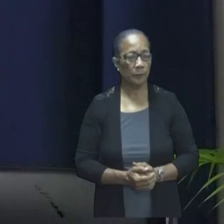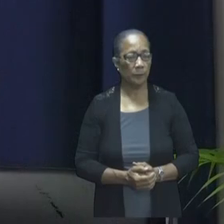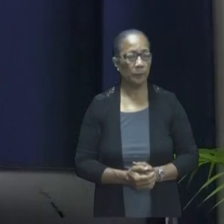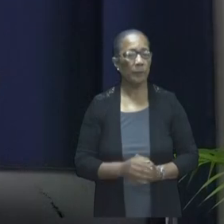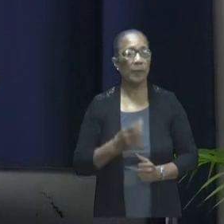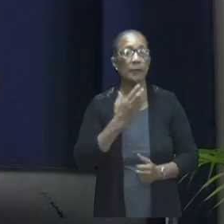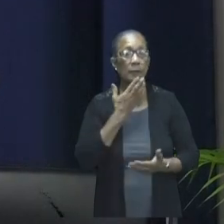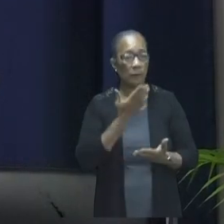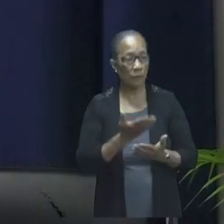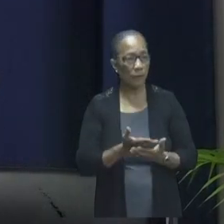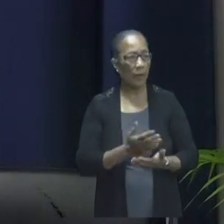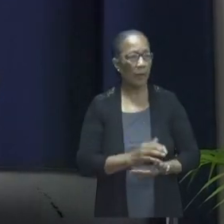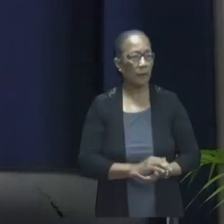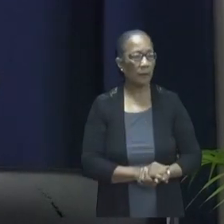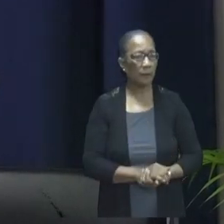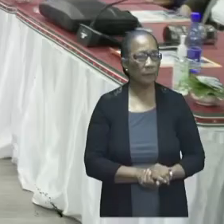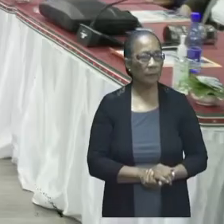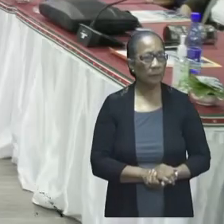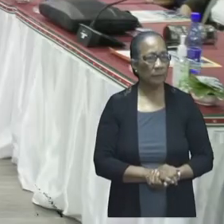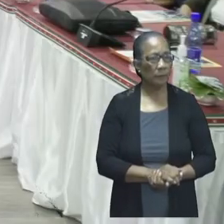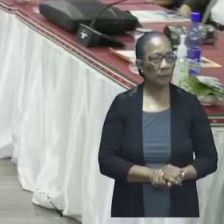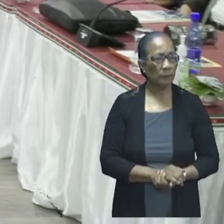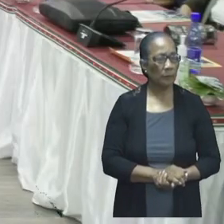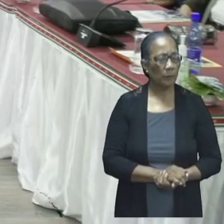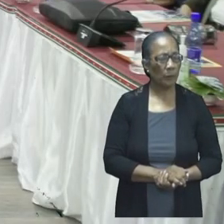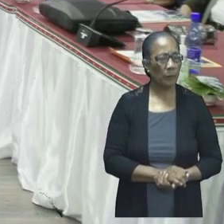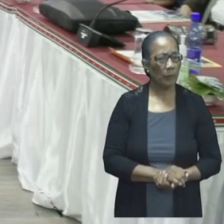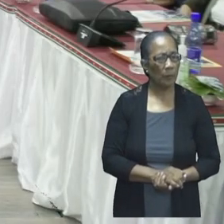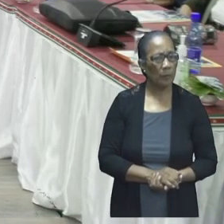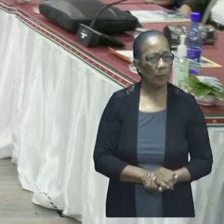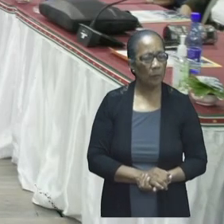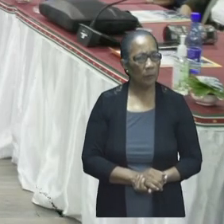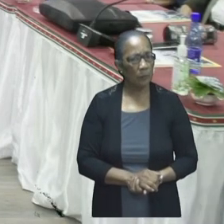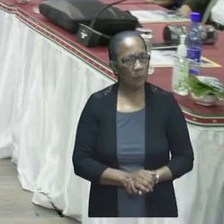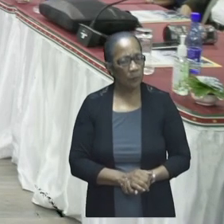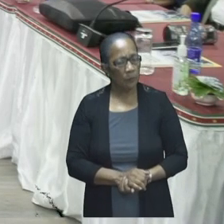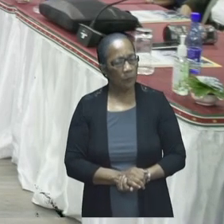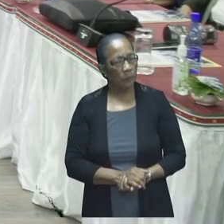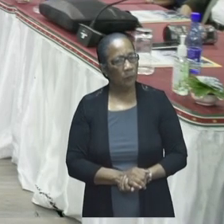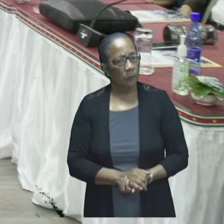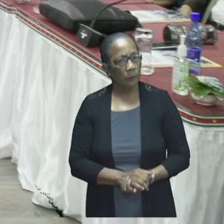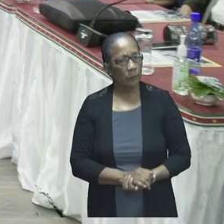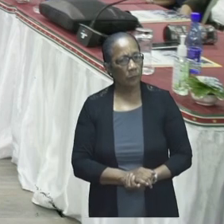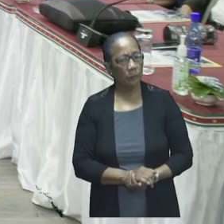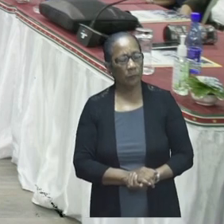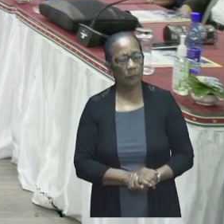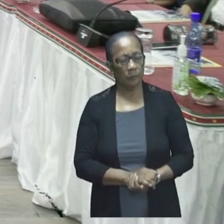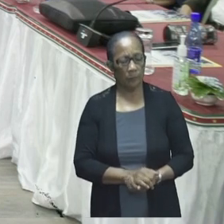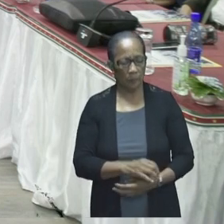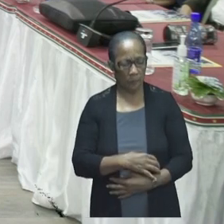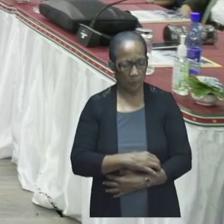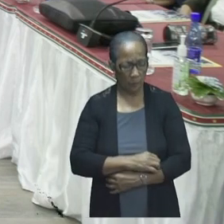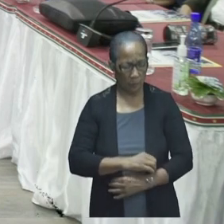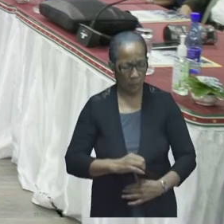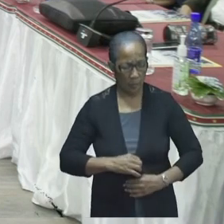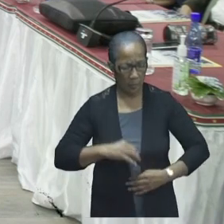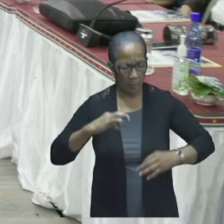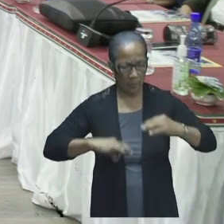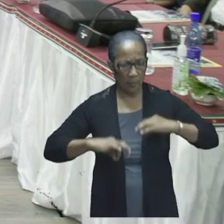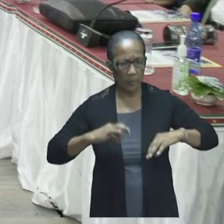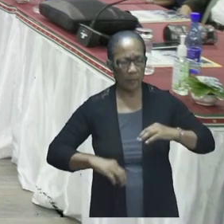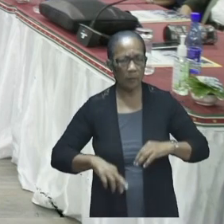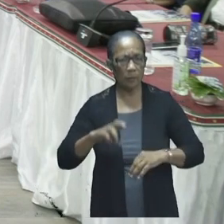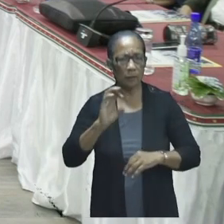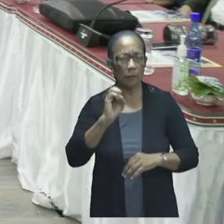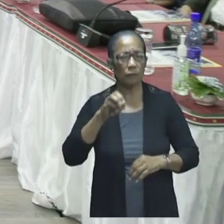is de vraag van de hele in alsjeblieft ja wat ik hieraan denken dat als minister van rommel die ja